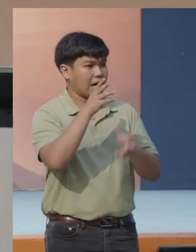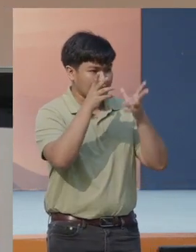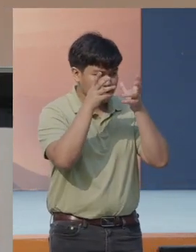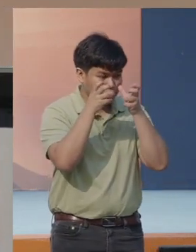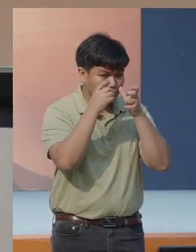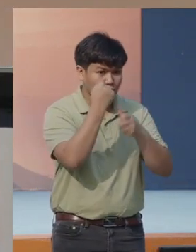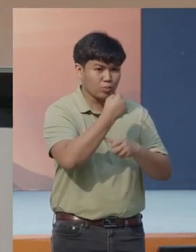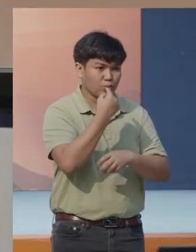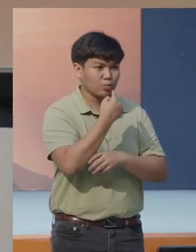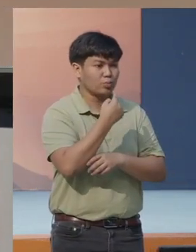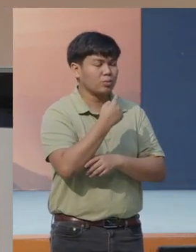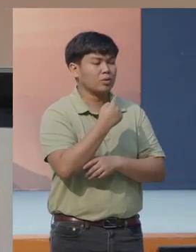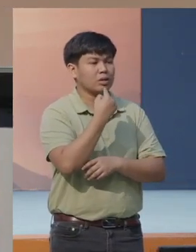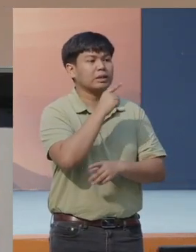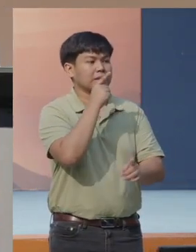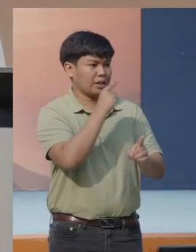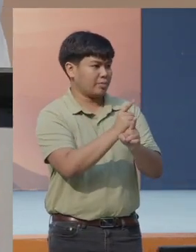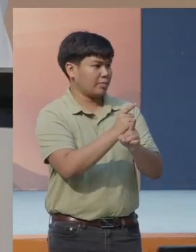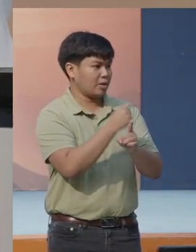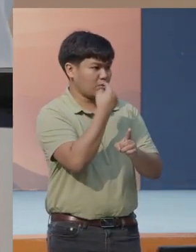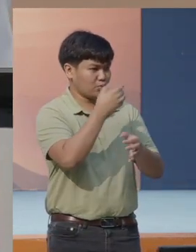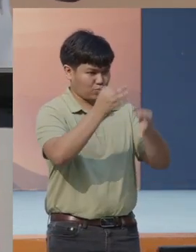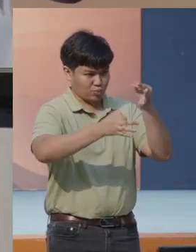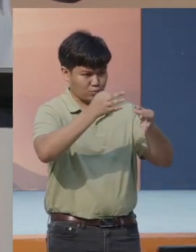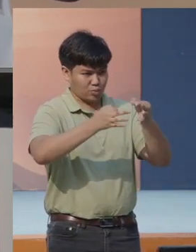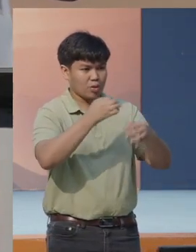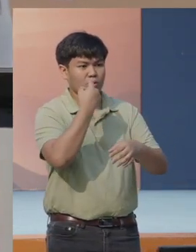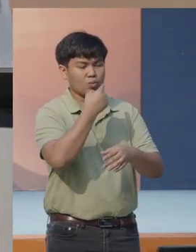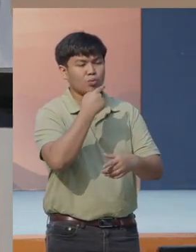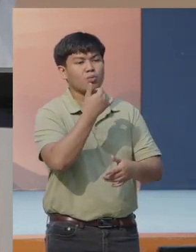kung sino ang inosente at masama.